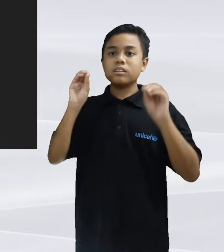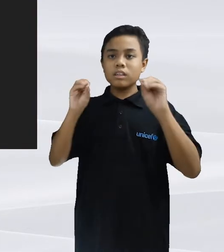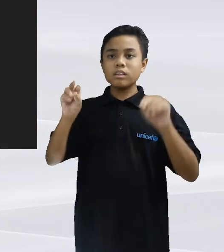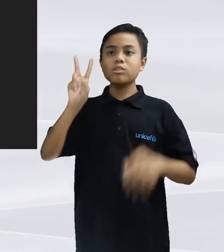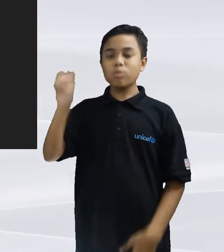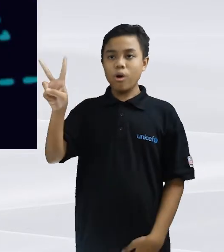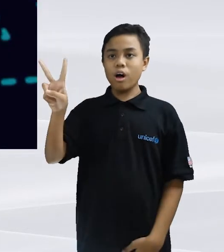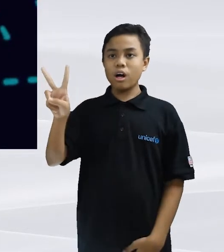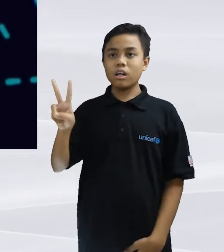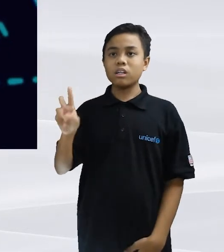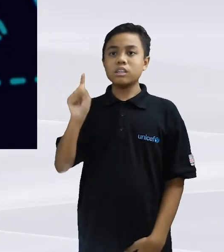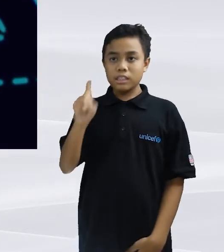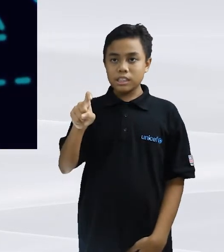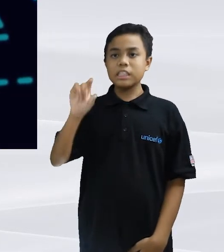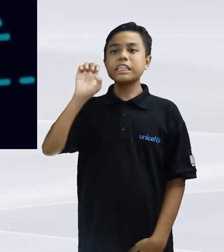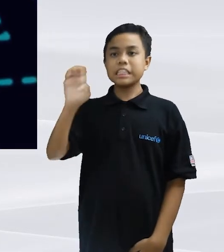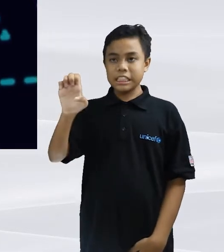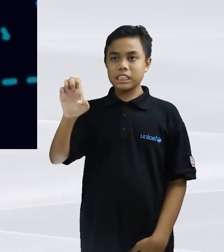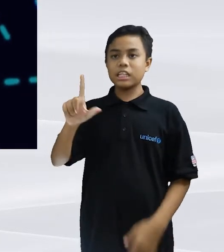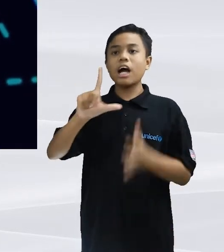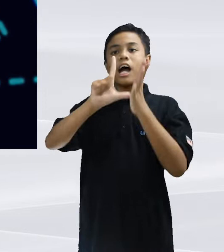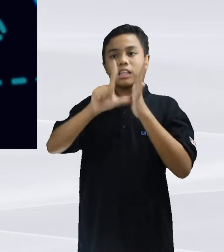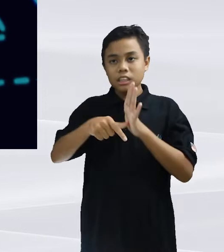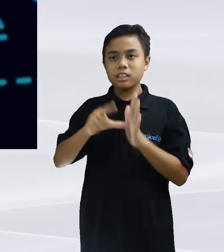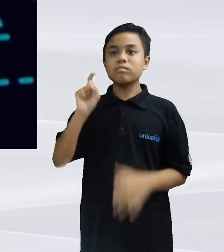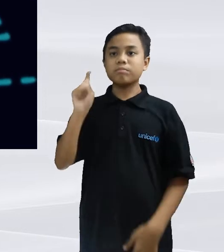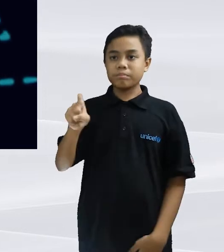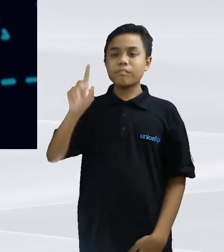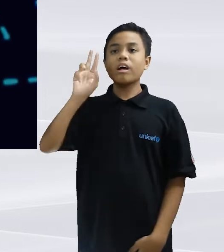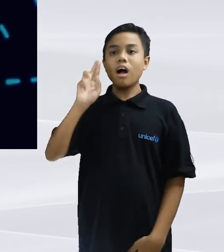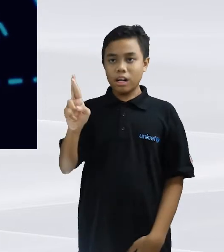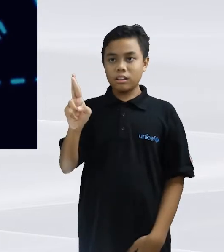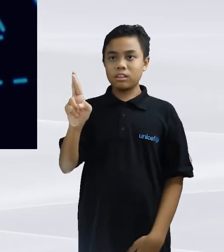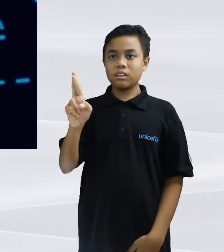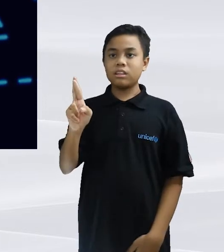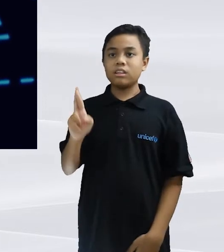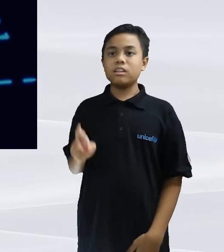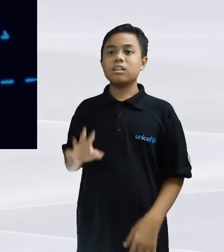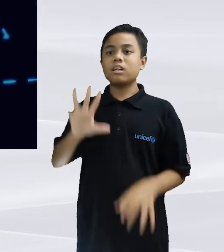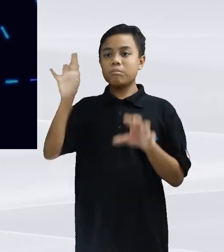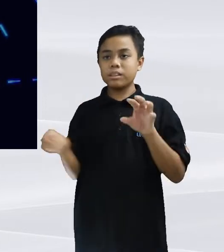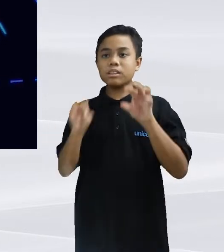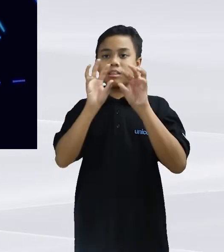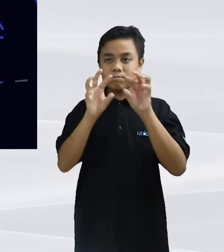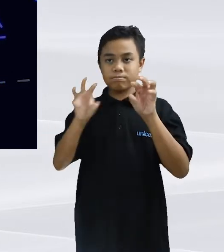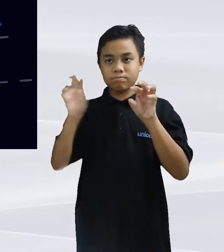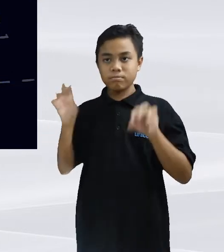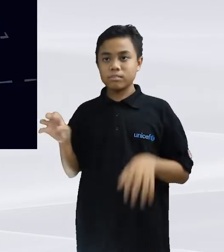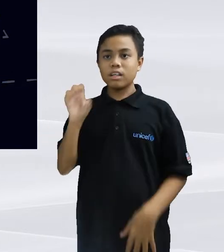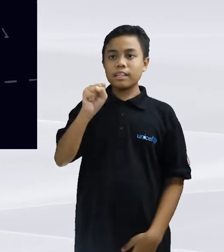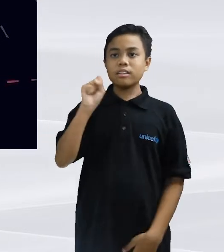pengajaran 2, pergi ke extension, kemudian pilih rekabit. Seterusnya, ambilkan blok set